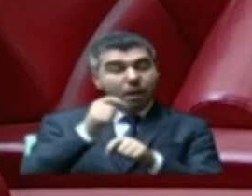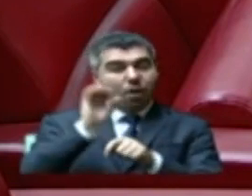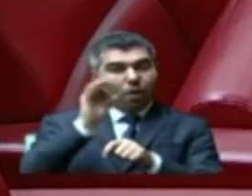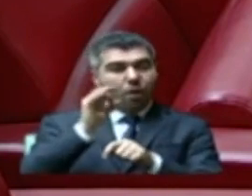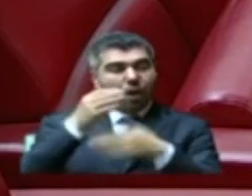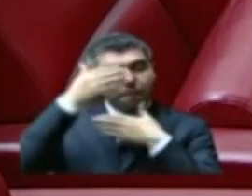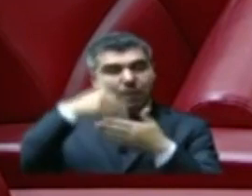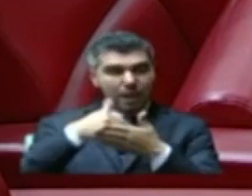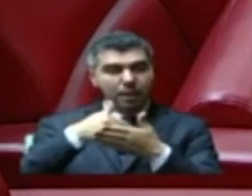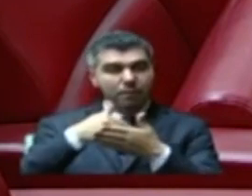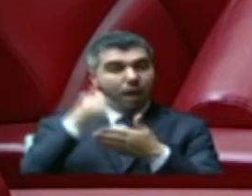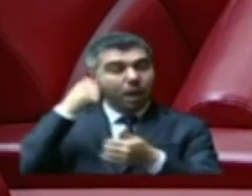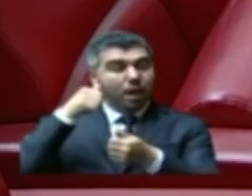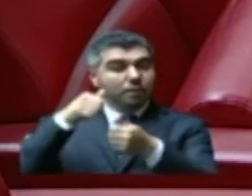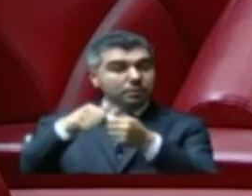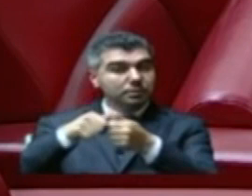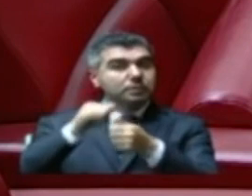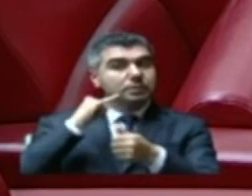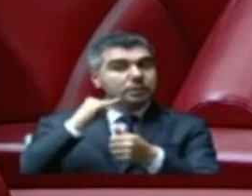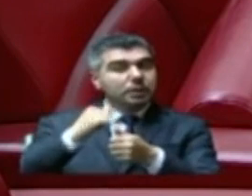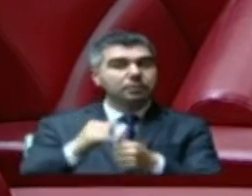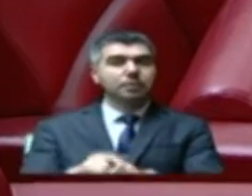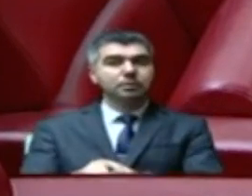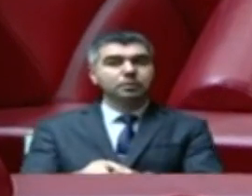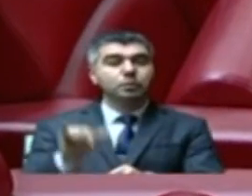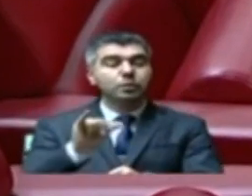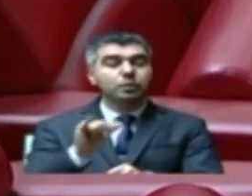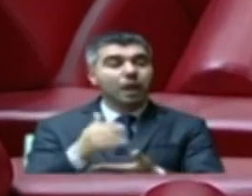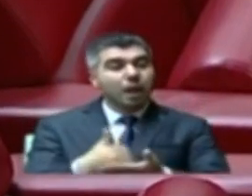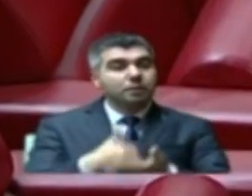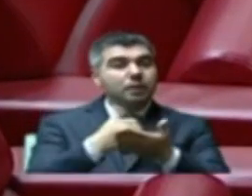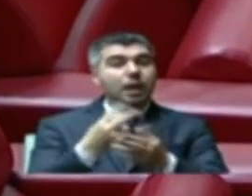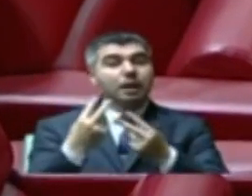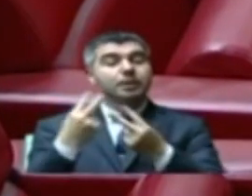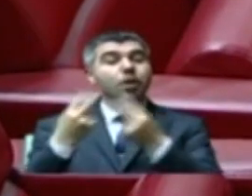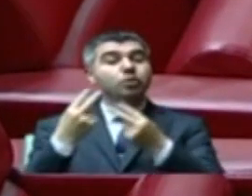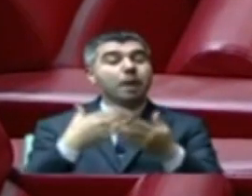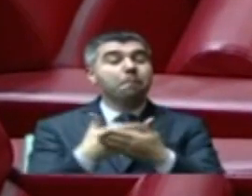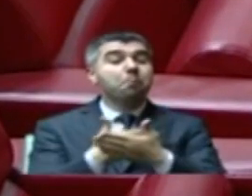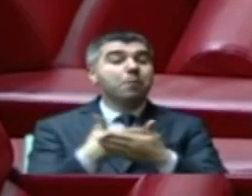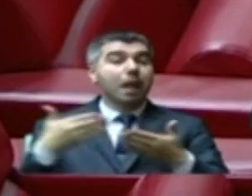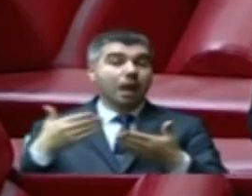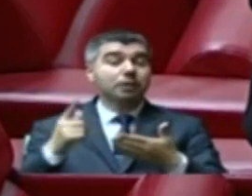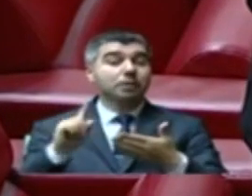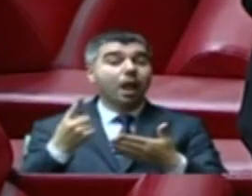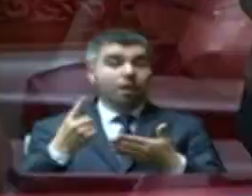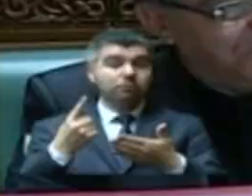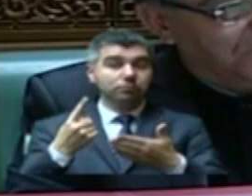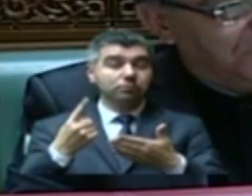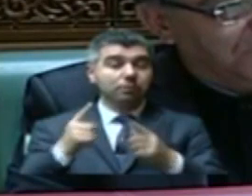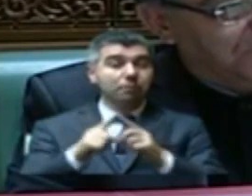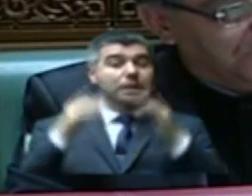المغرب، خصنا نأكدوا أنها صناعة اللي كتساهم ب 22 مليار ديال الدرهم، هذه غير الصناعة التقليدية ذات الحمولة